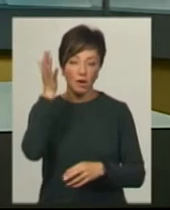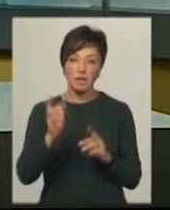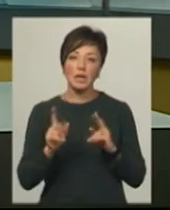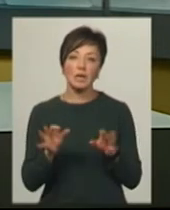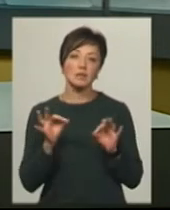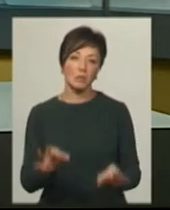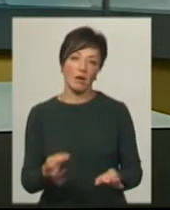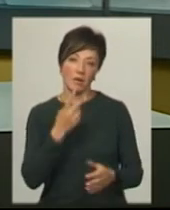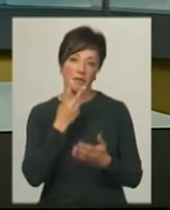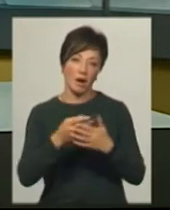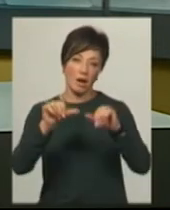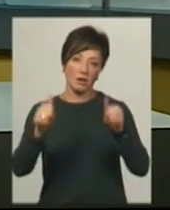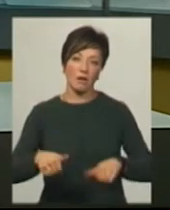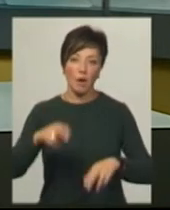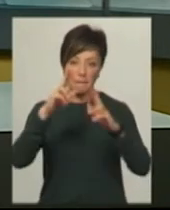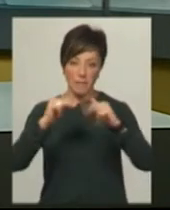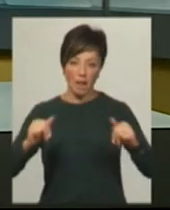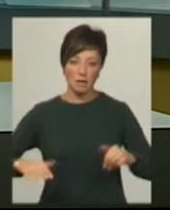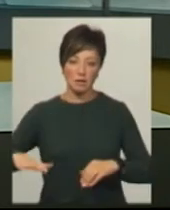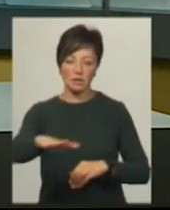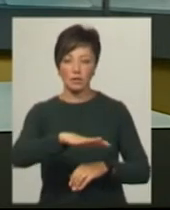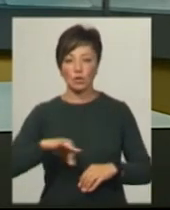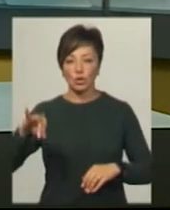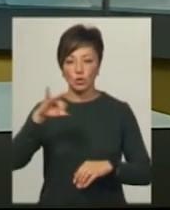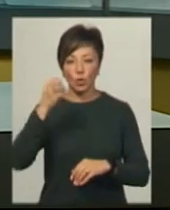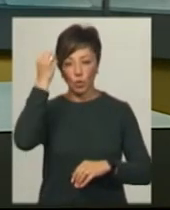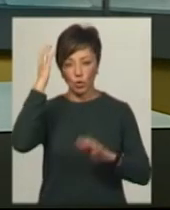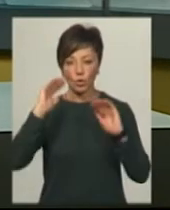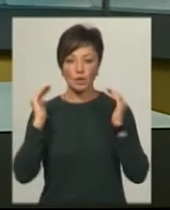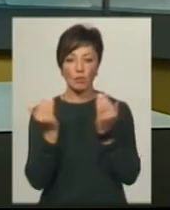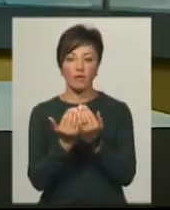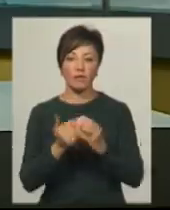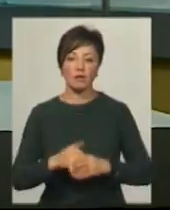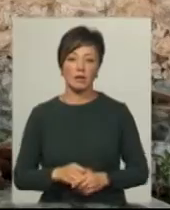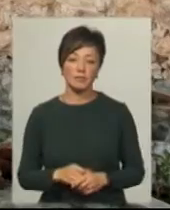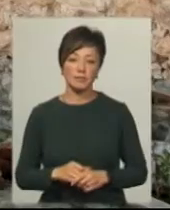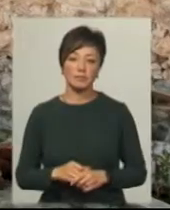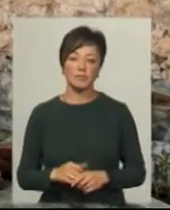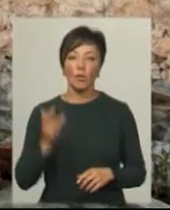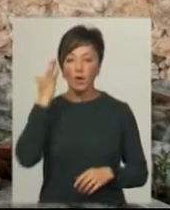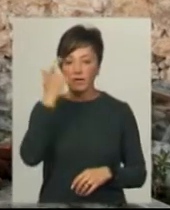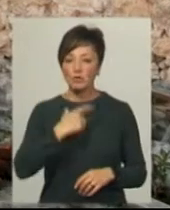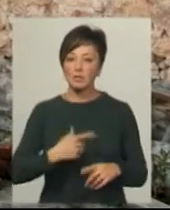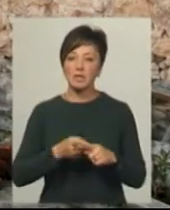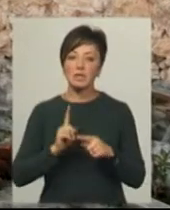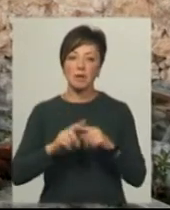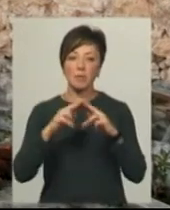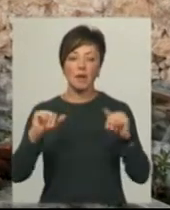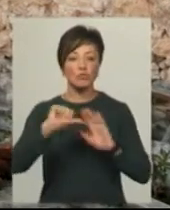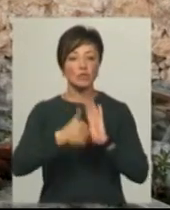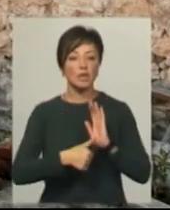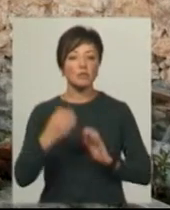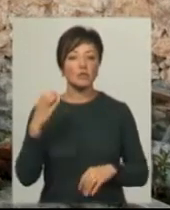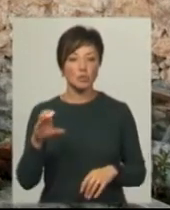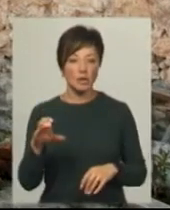насправді виглядав палац, розташований на території історико-культурного заповідника. Уявіть собі цей палац у 16